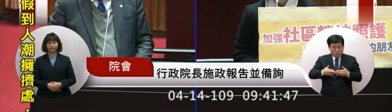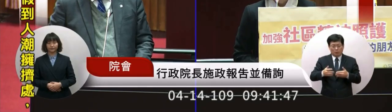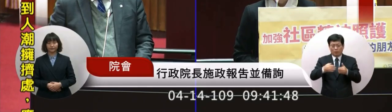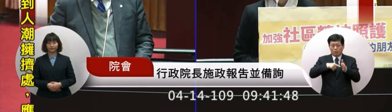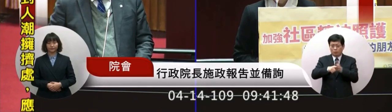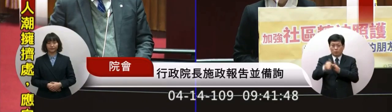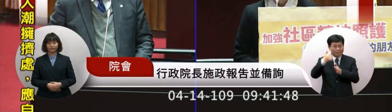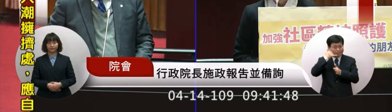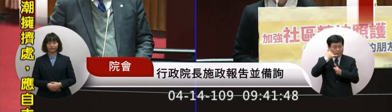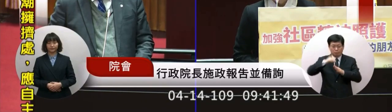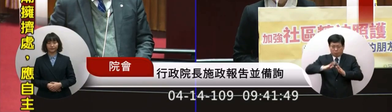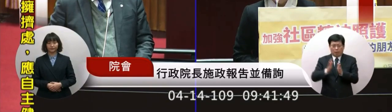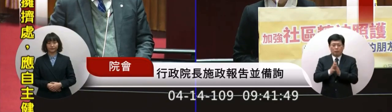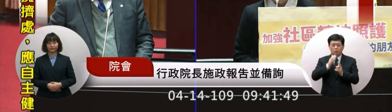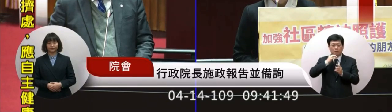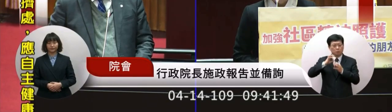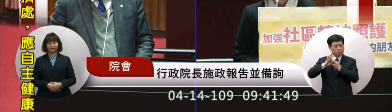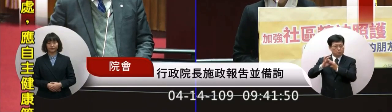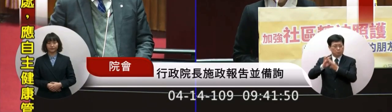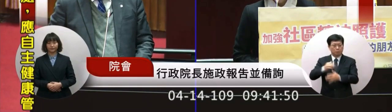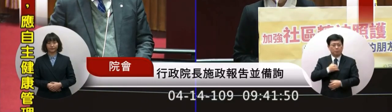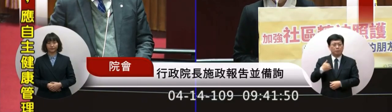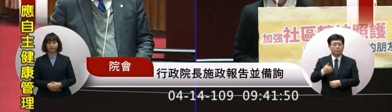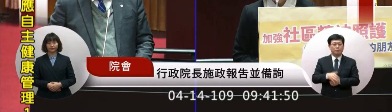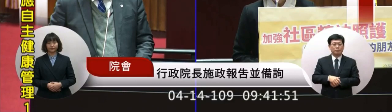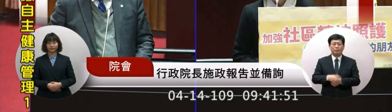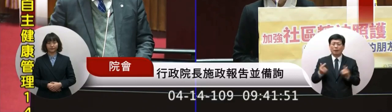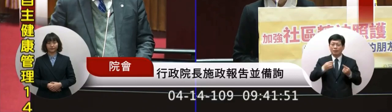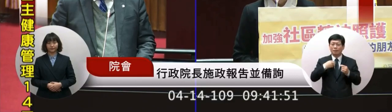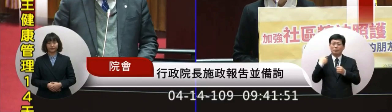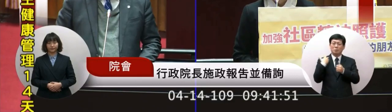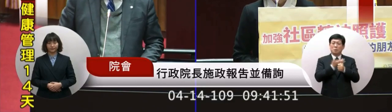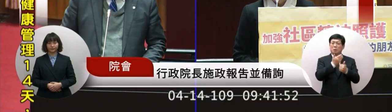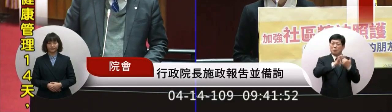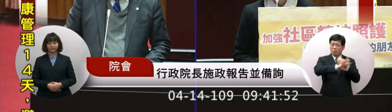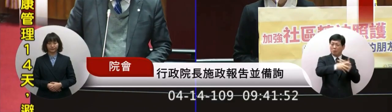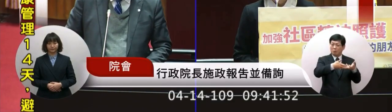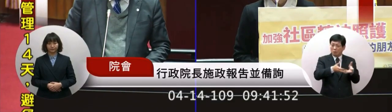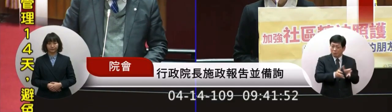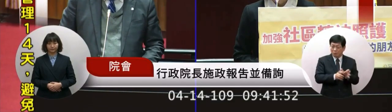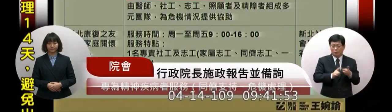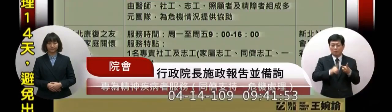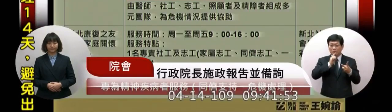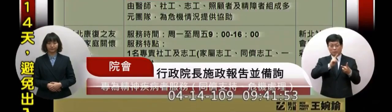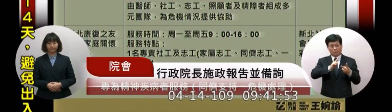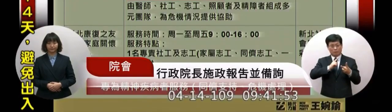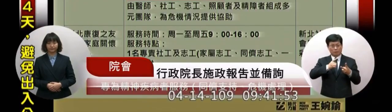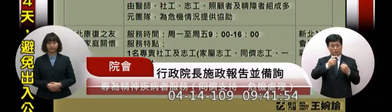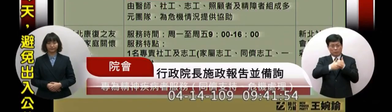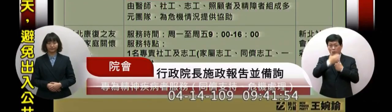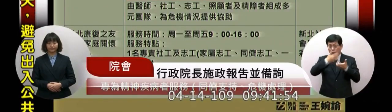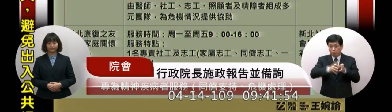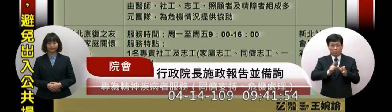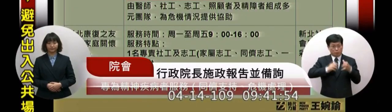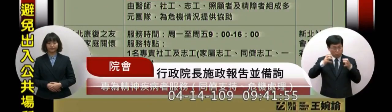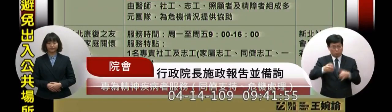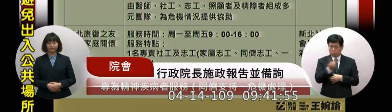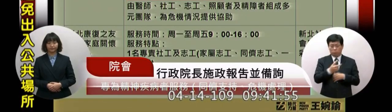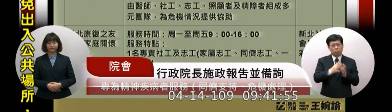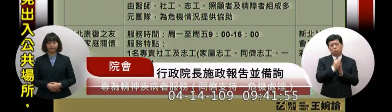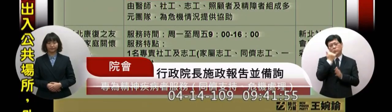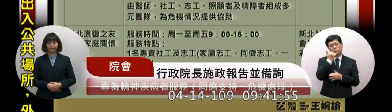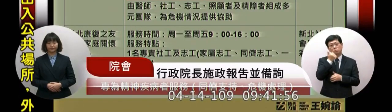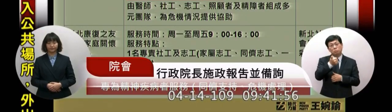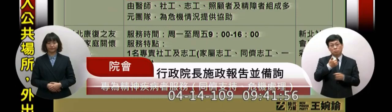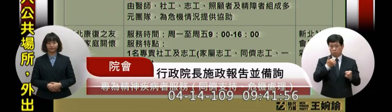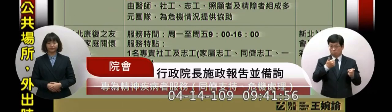线电话能够及时的提供，让这些服务能够到位。所以不论是用委外的方式，或是说我们卫福部这边希望能够直接设置专线，我们都是很乐见其